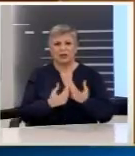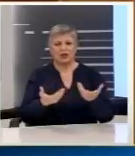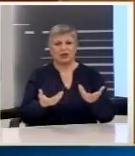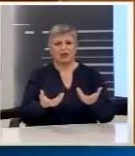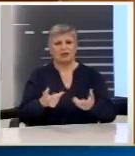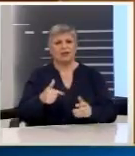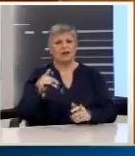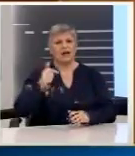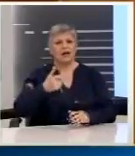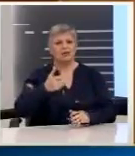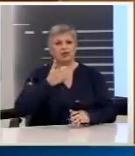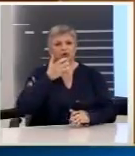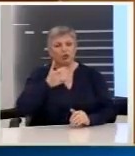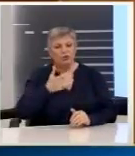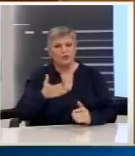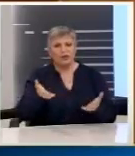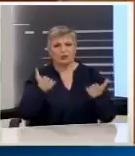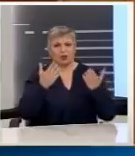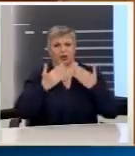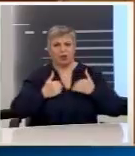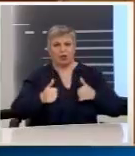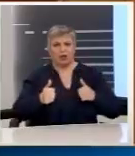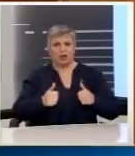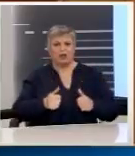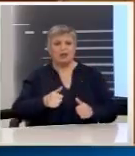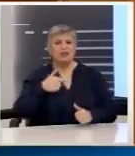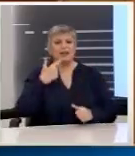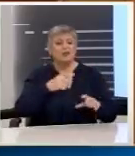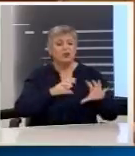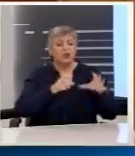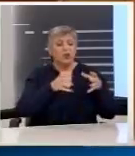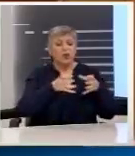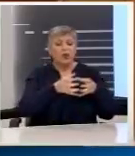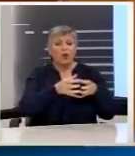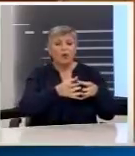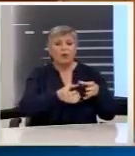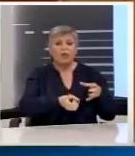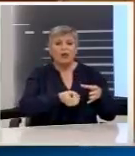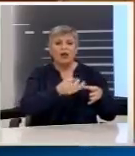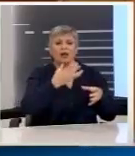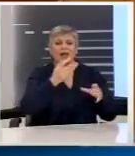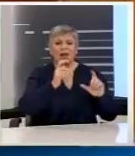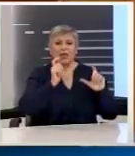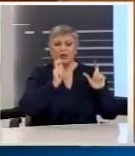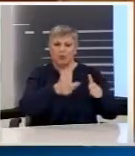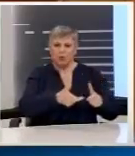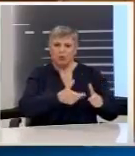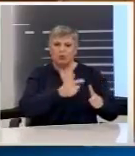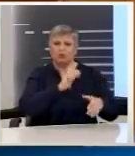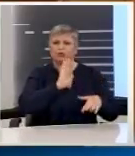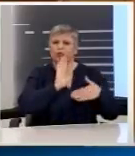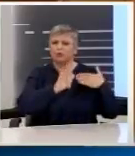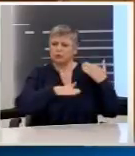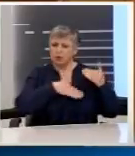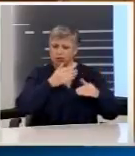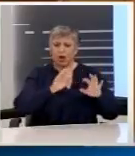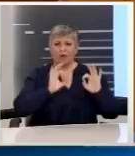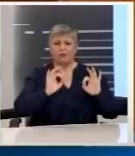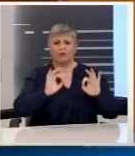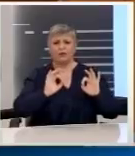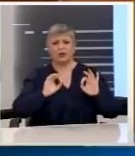σοβαρότητα ενός κόμματος και μιας παράταξης που για χρόνια, παρά τις διαφωνίες βεβαίως που